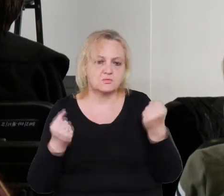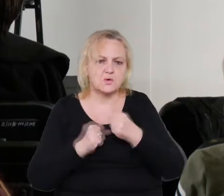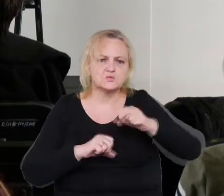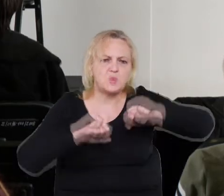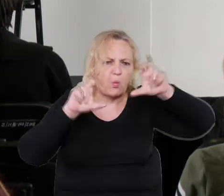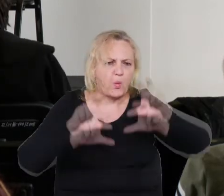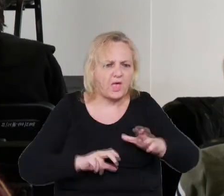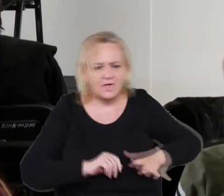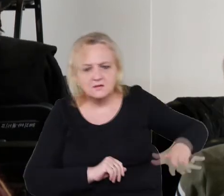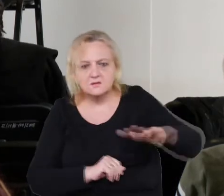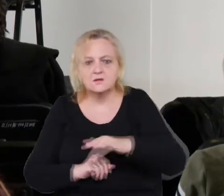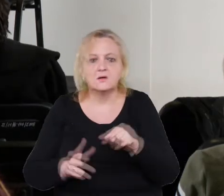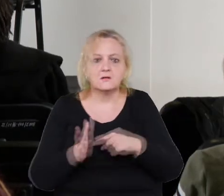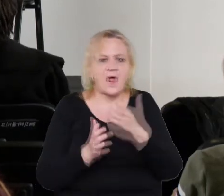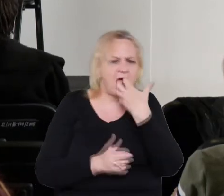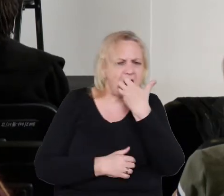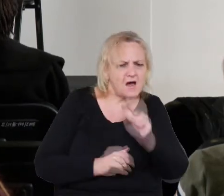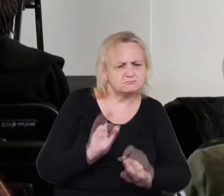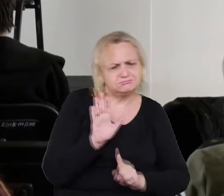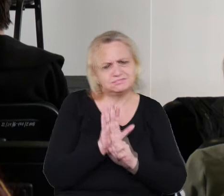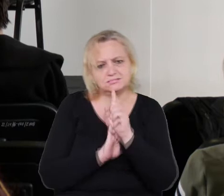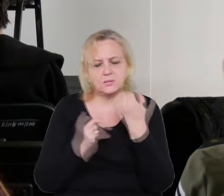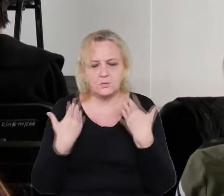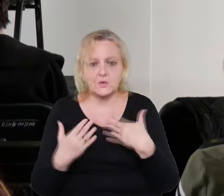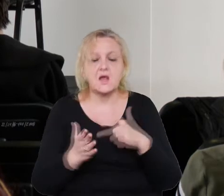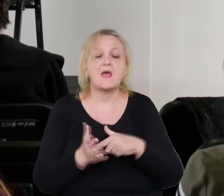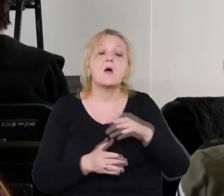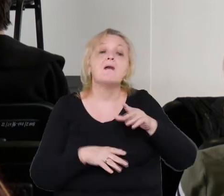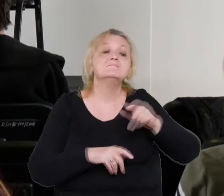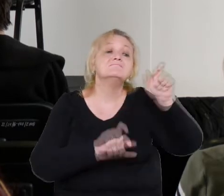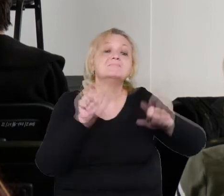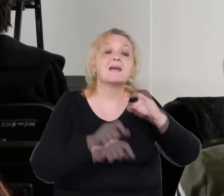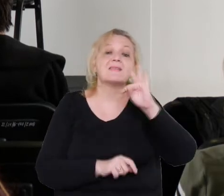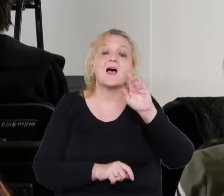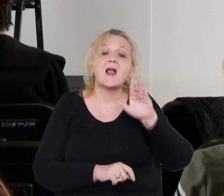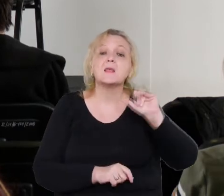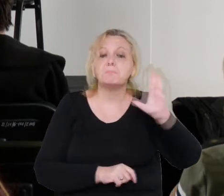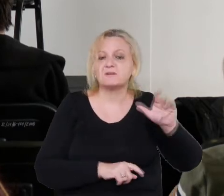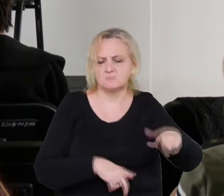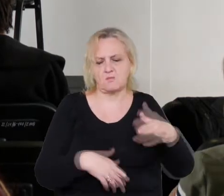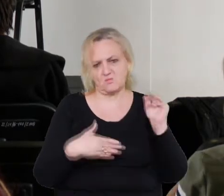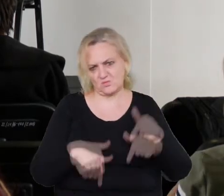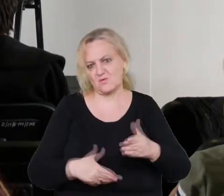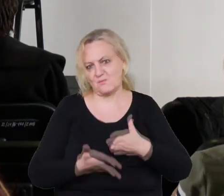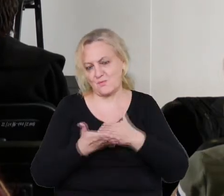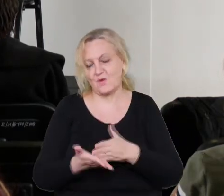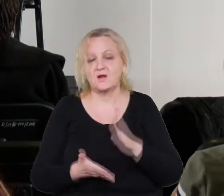mistrzami bardzo szybko tam rosną temperatury i Talibowie będą musieli też z tym poradzić oni jakby to nie jest tak że tylko dostają że tak powiem